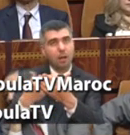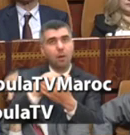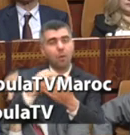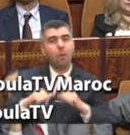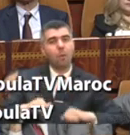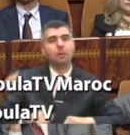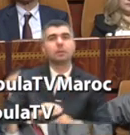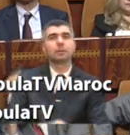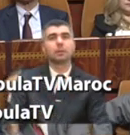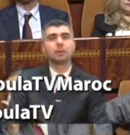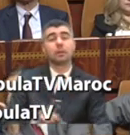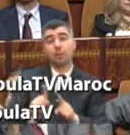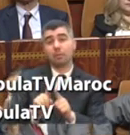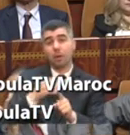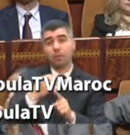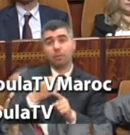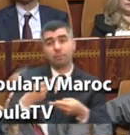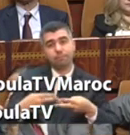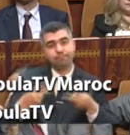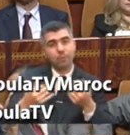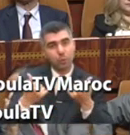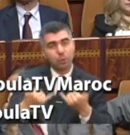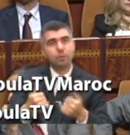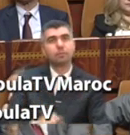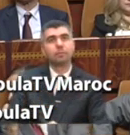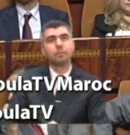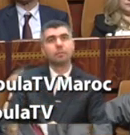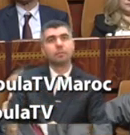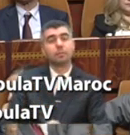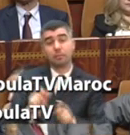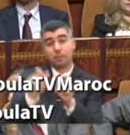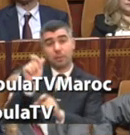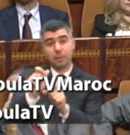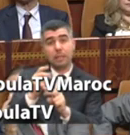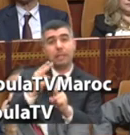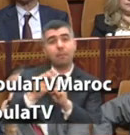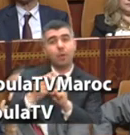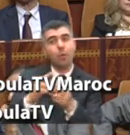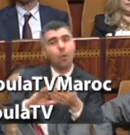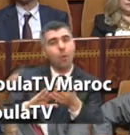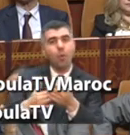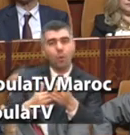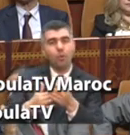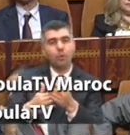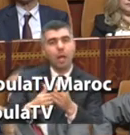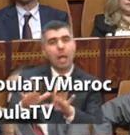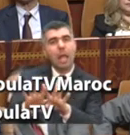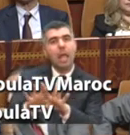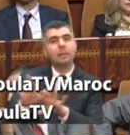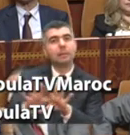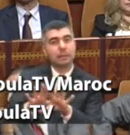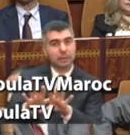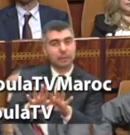السيد الوزير، كنطلب منكم باسم الساكنه ديال اقليم تارودانت اللي كنمثلها في هذه